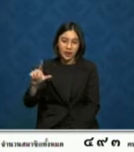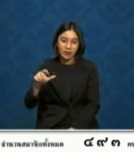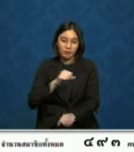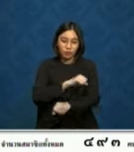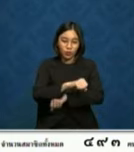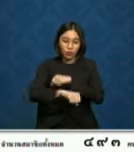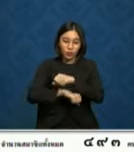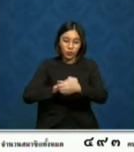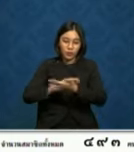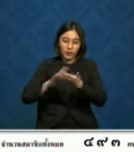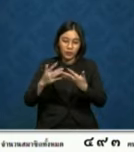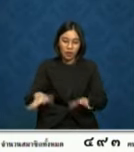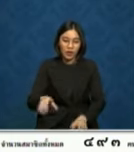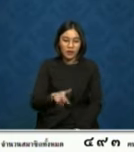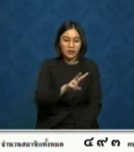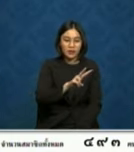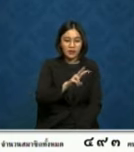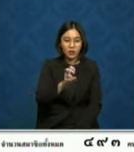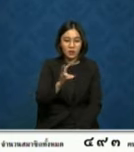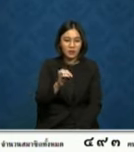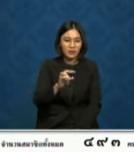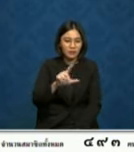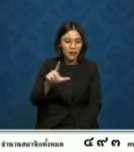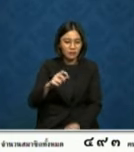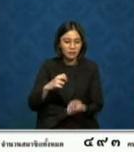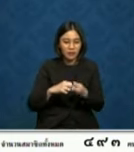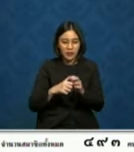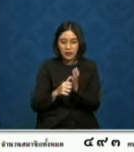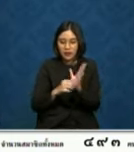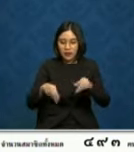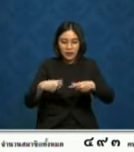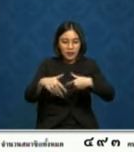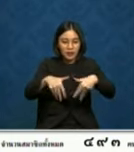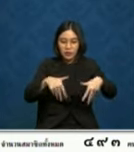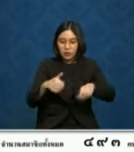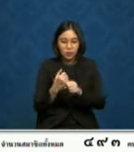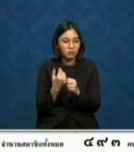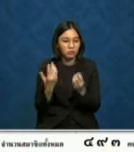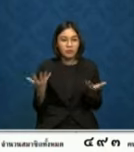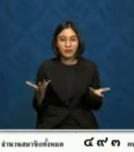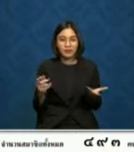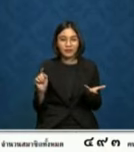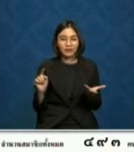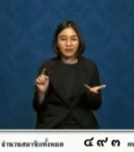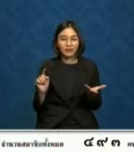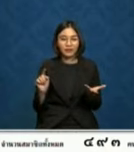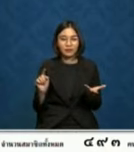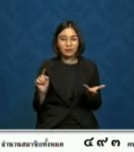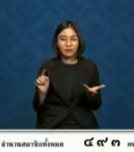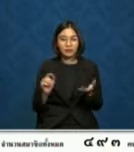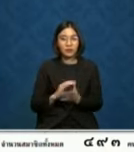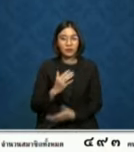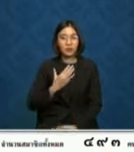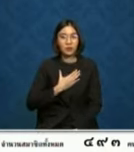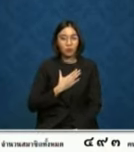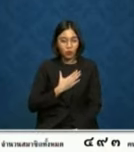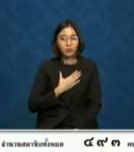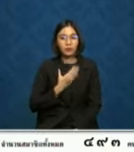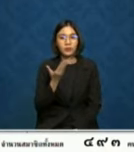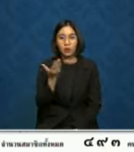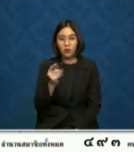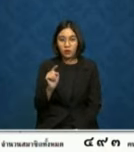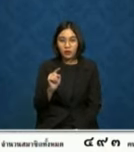สร้างแล้ว 270ล้านมันจะแก้ปัญหาให้กับพี่น้องประชาชนได้อย่างไรครับผมจึงต้อง